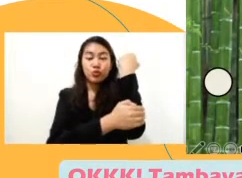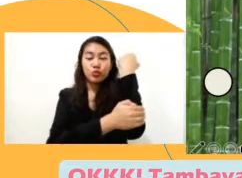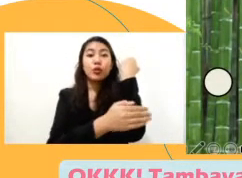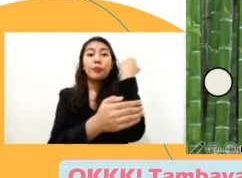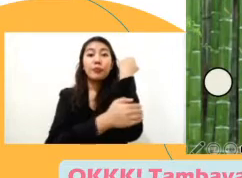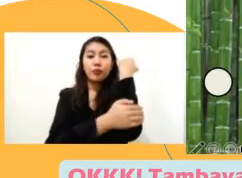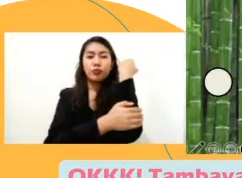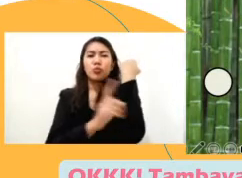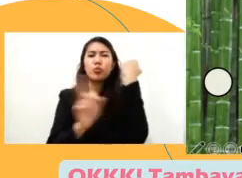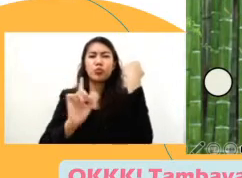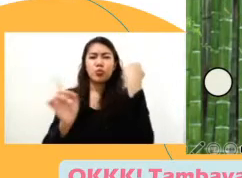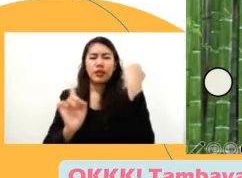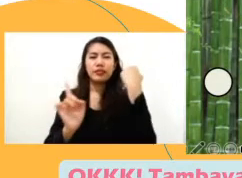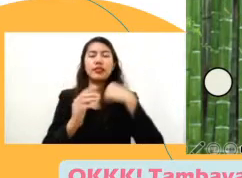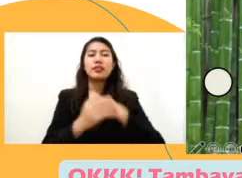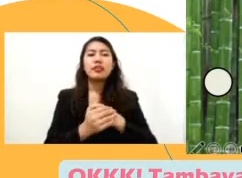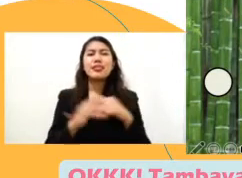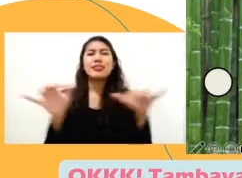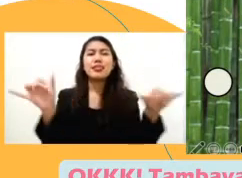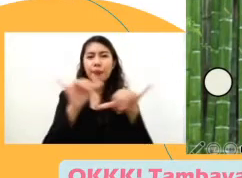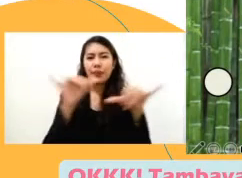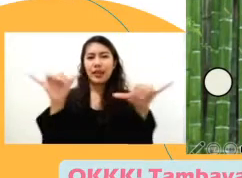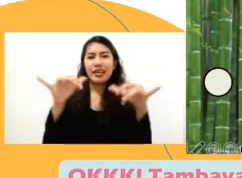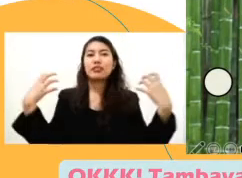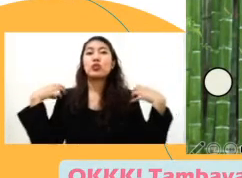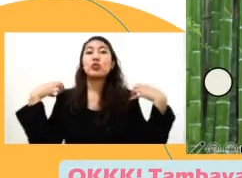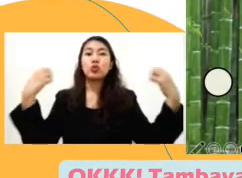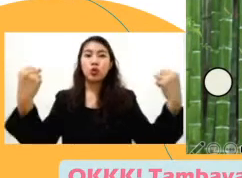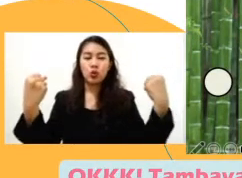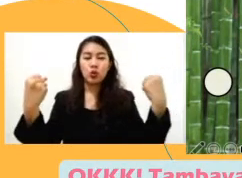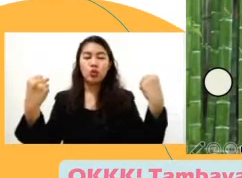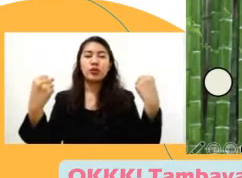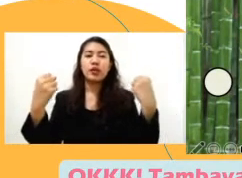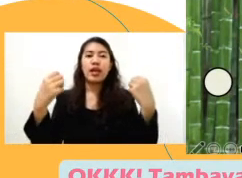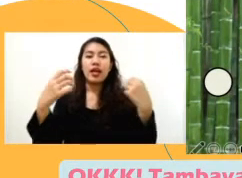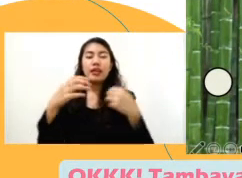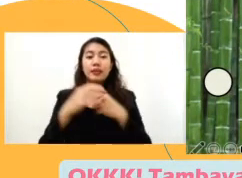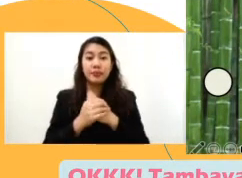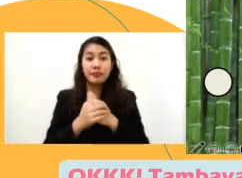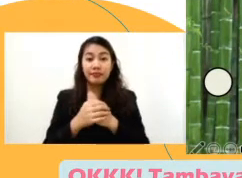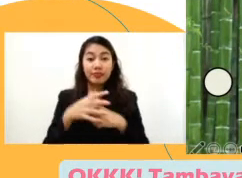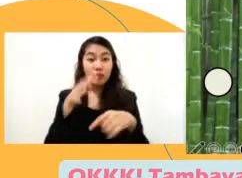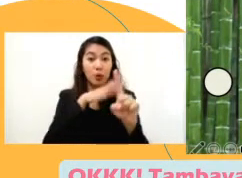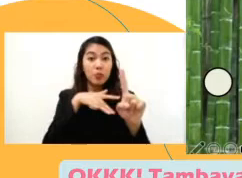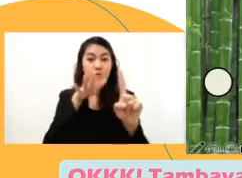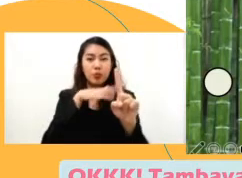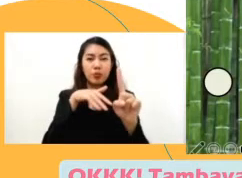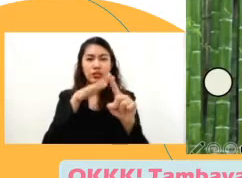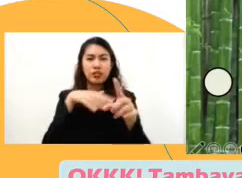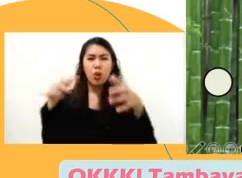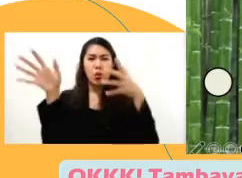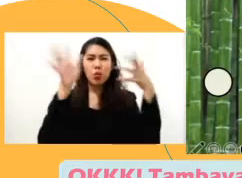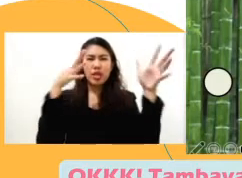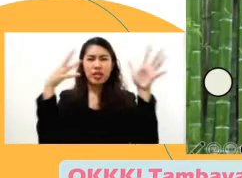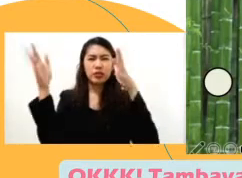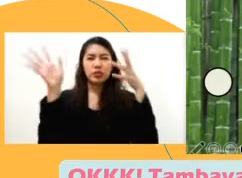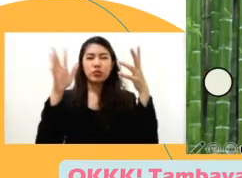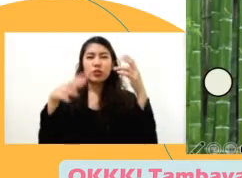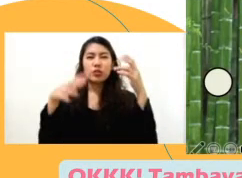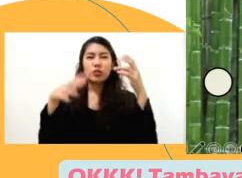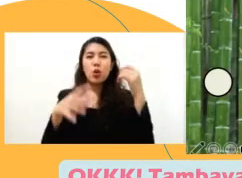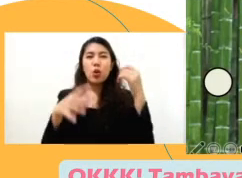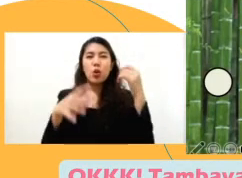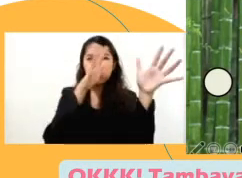ng pagbangon. Dahil kung naoobserbahan niyo, 'di ba, kahit anong lakas ng hangin na tumatama